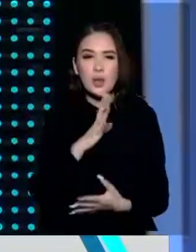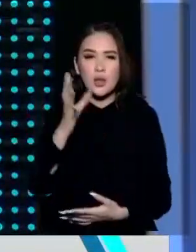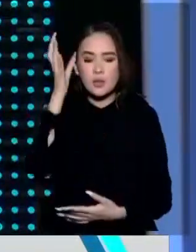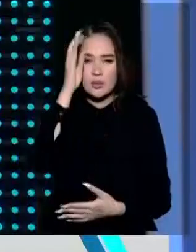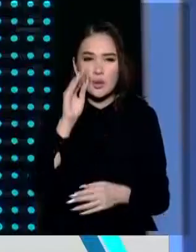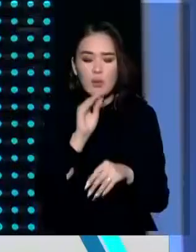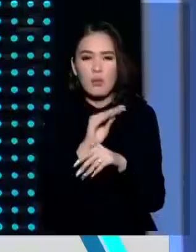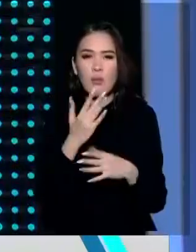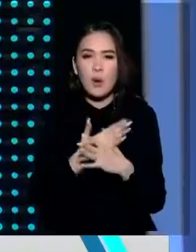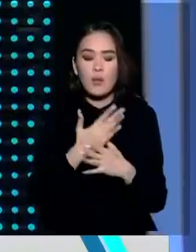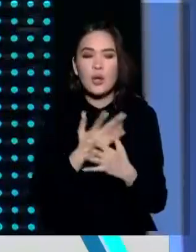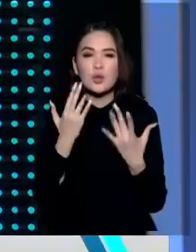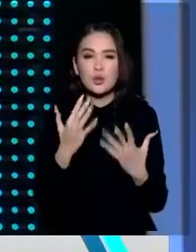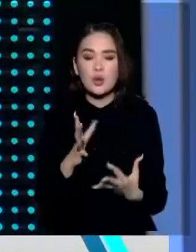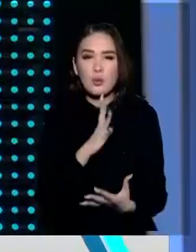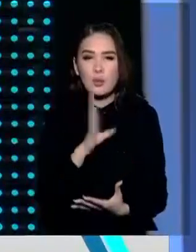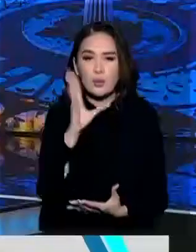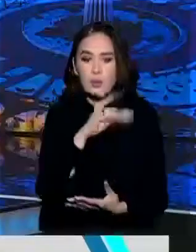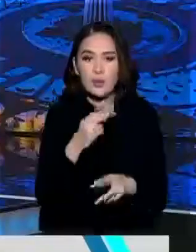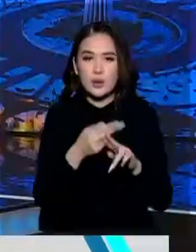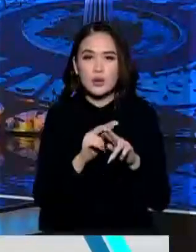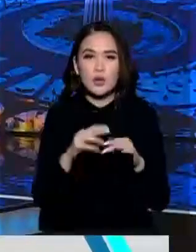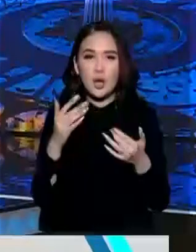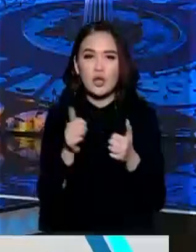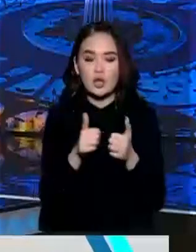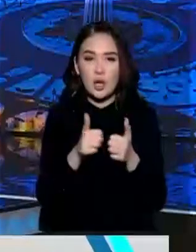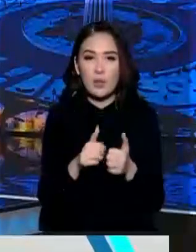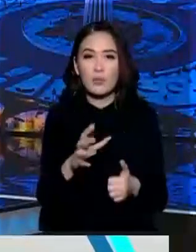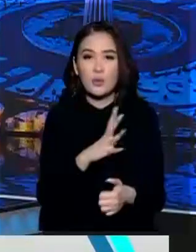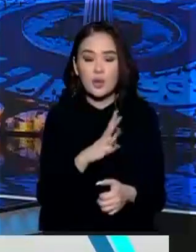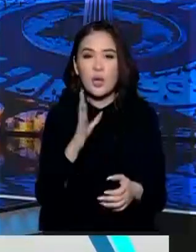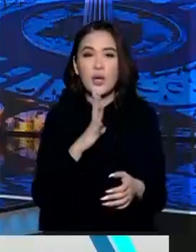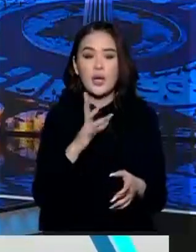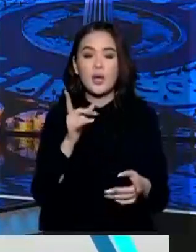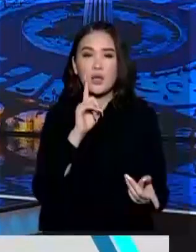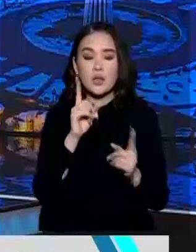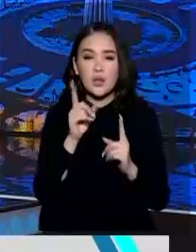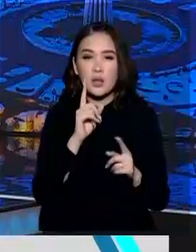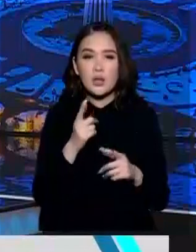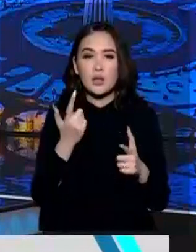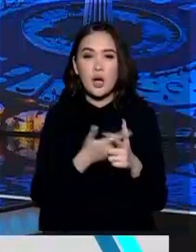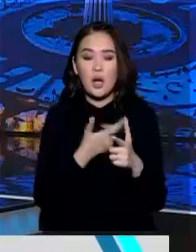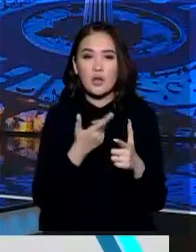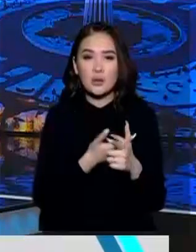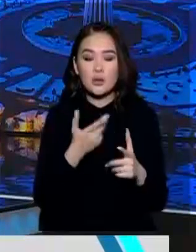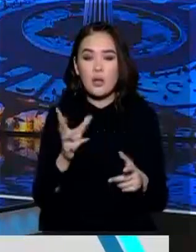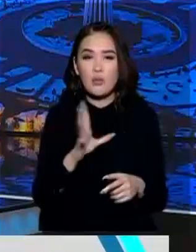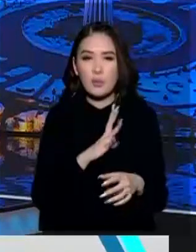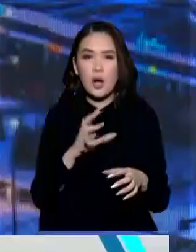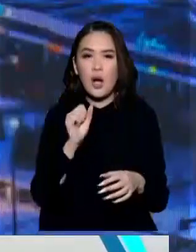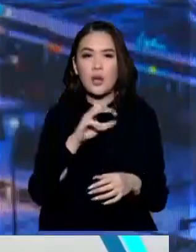жоғары білімнің дамуына? Енді мысалы сол Франклин Делано Рузвельттің жанында болған сол тұрақты кеңес атом бомбасын берді дүние